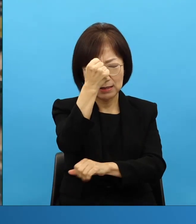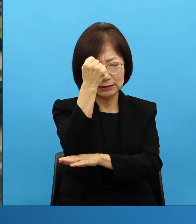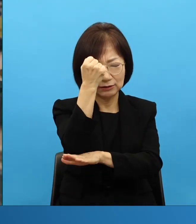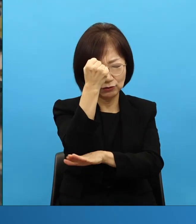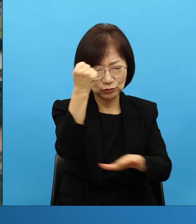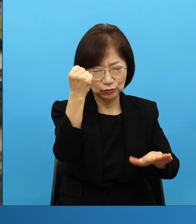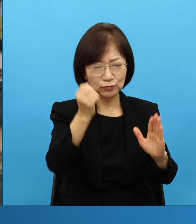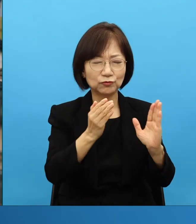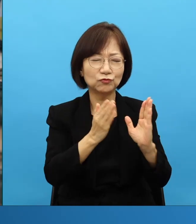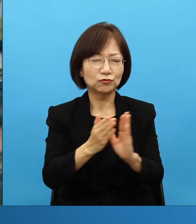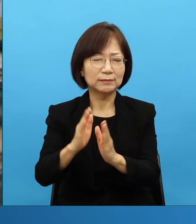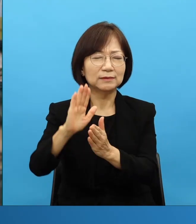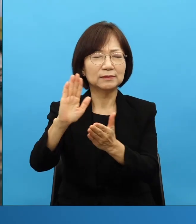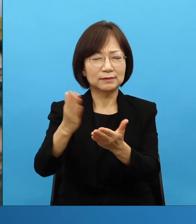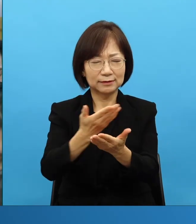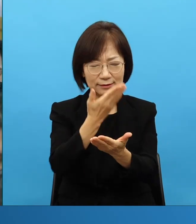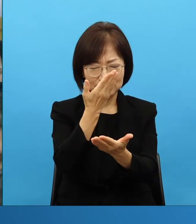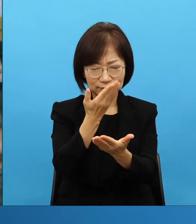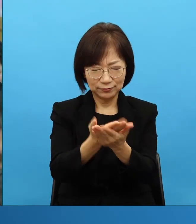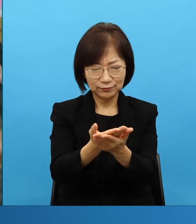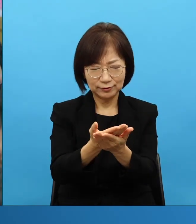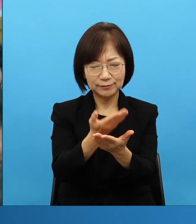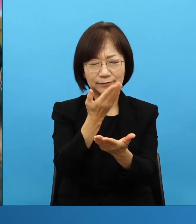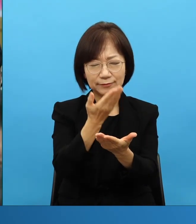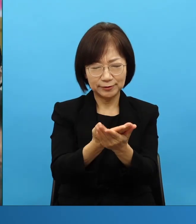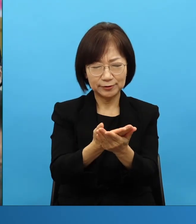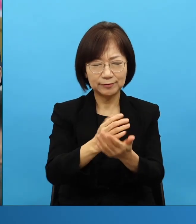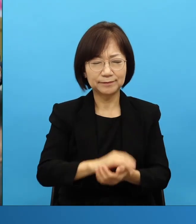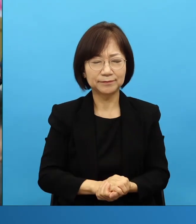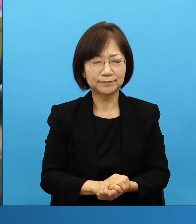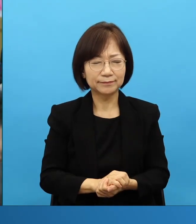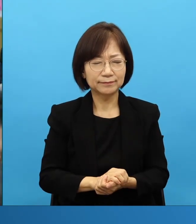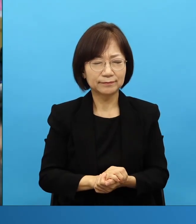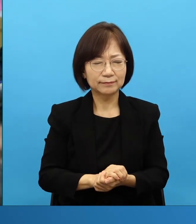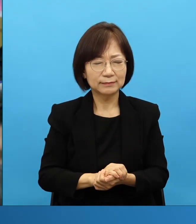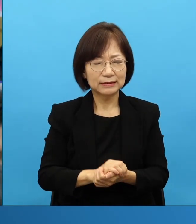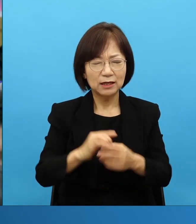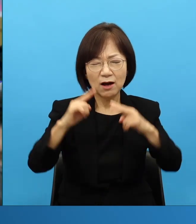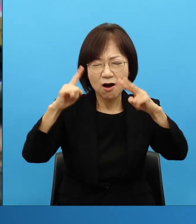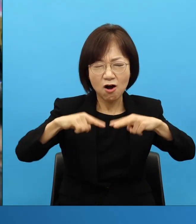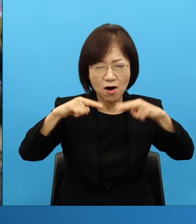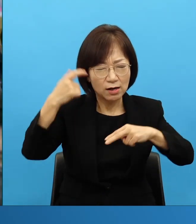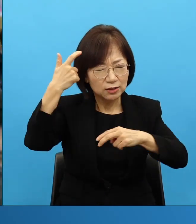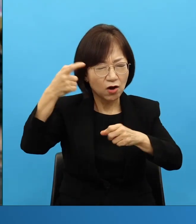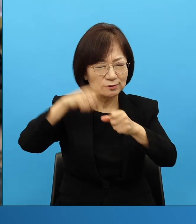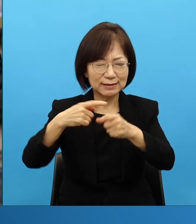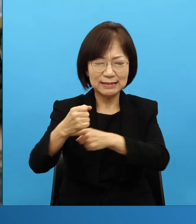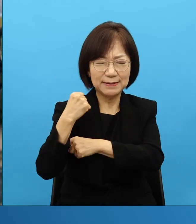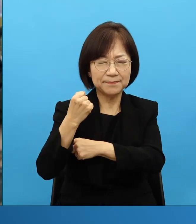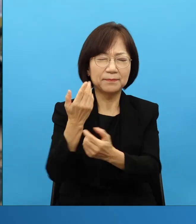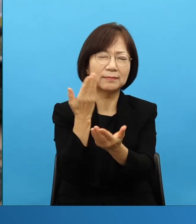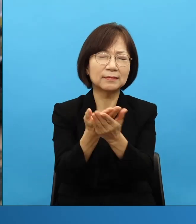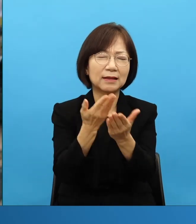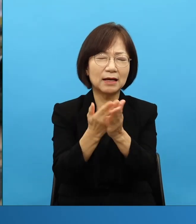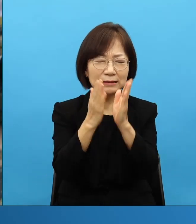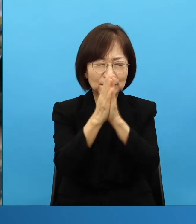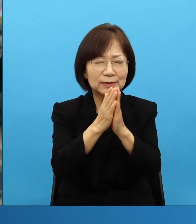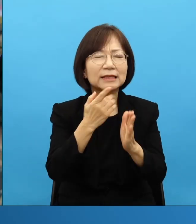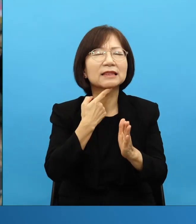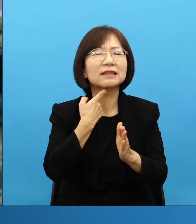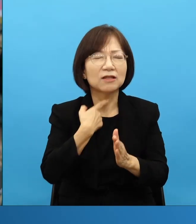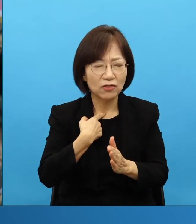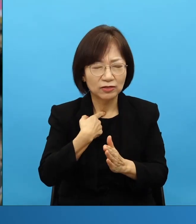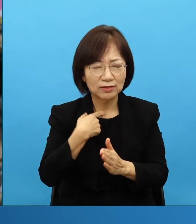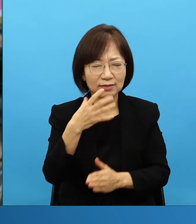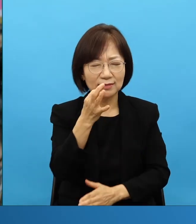237 nations, healing and summit. 갑절의 영감을 소원했던 엘리사처럼 Like Elisha who wished for a double